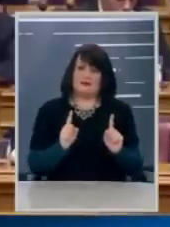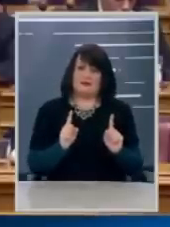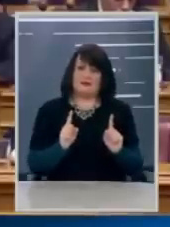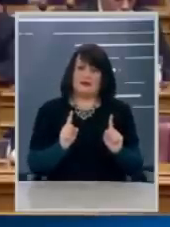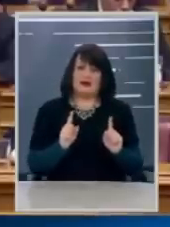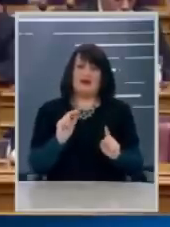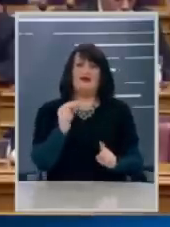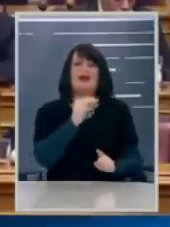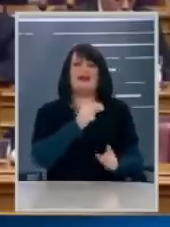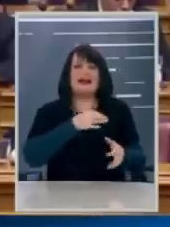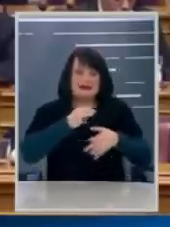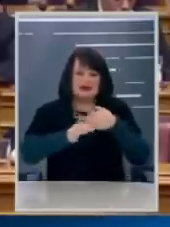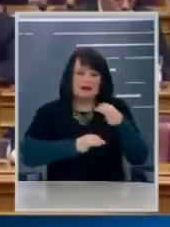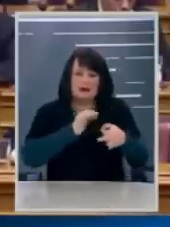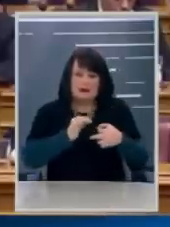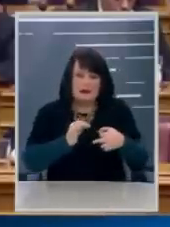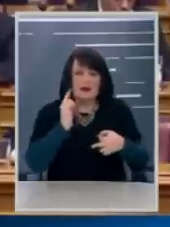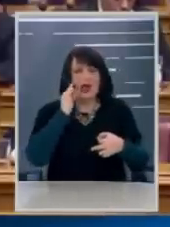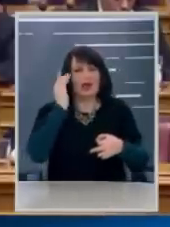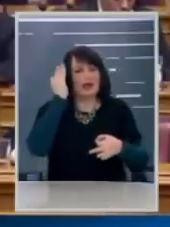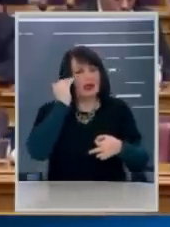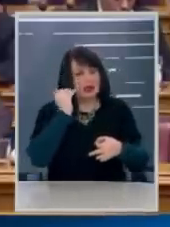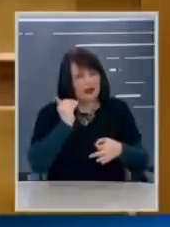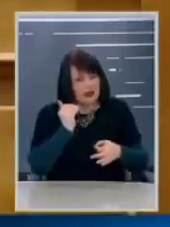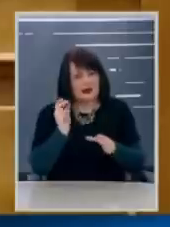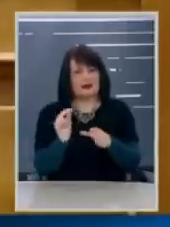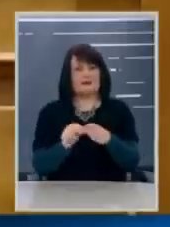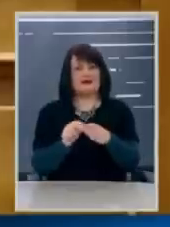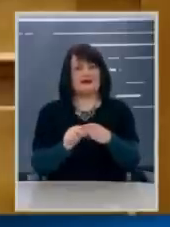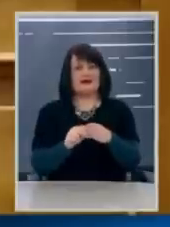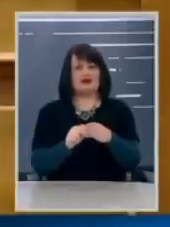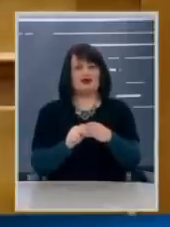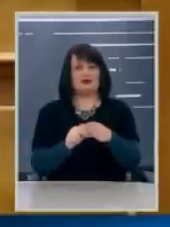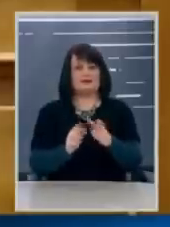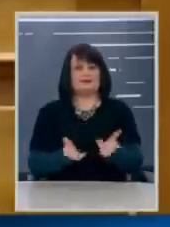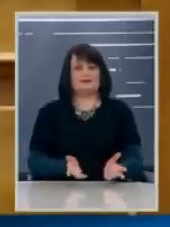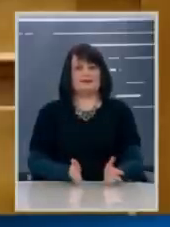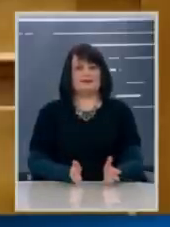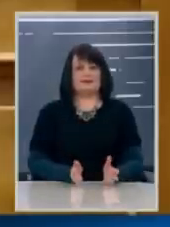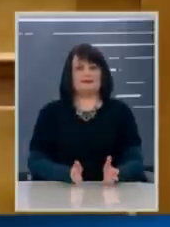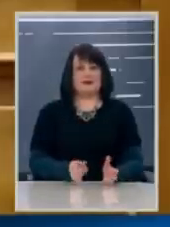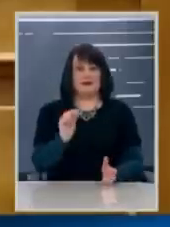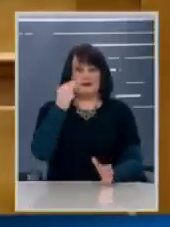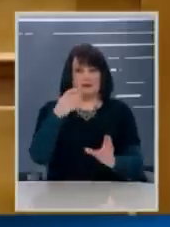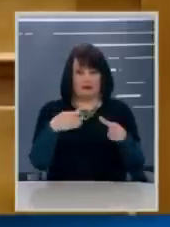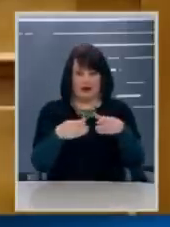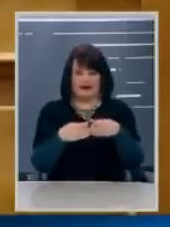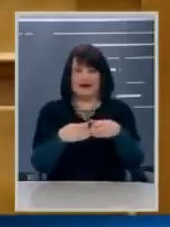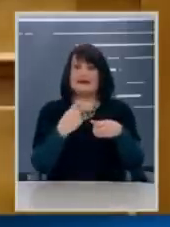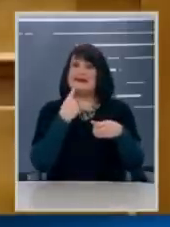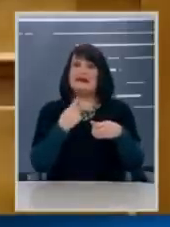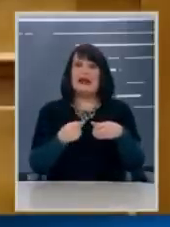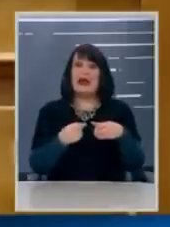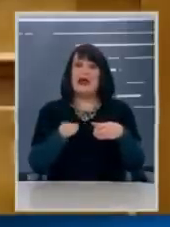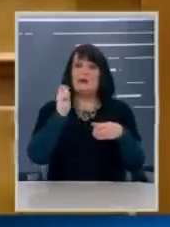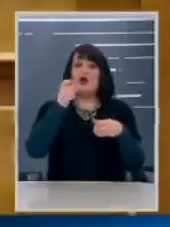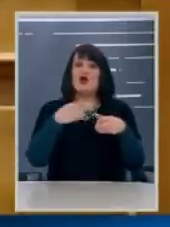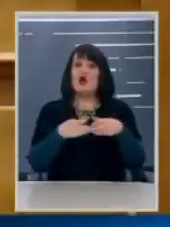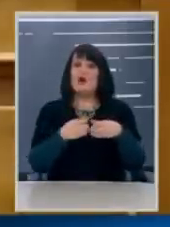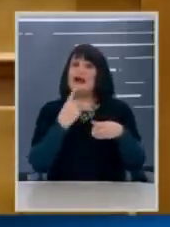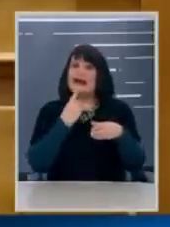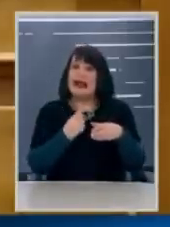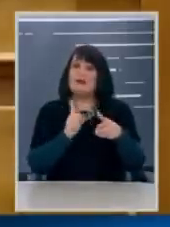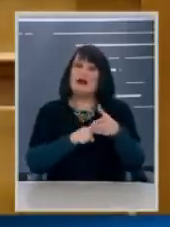για να ψηφίσετε. Άλλοι βουλευτές, έτσι κι αλλιώς ενός κόμματος, πρέπει να ψηφίζουν αυτό που λέει το κόμμα. Έτσι δεν είναι? Ή